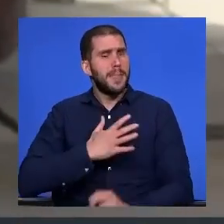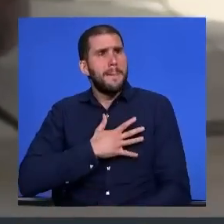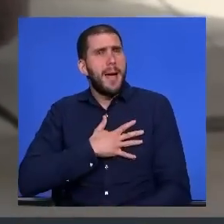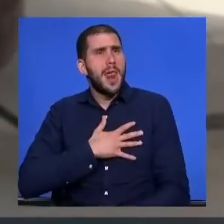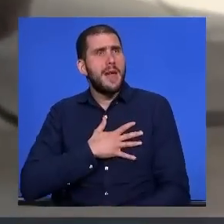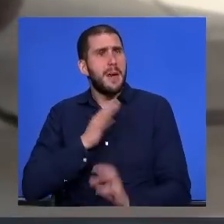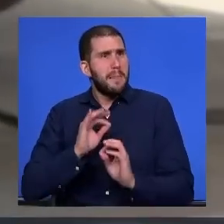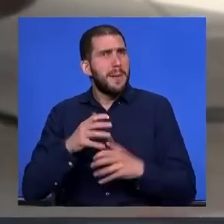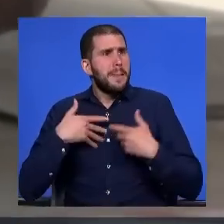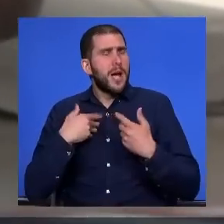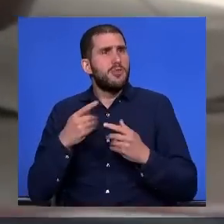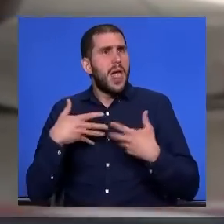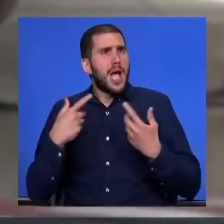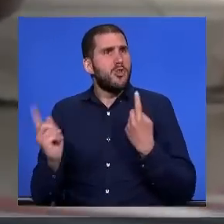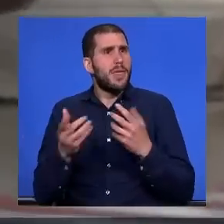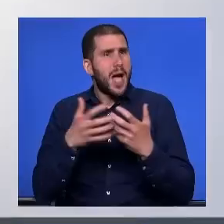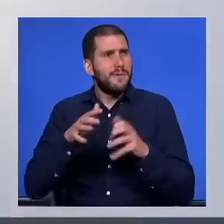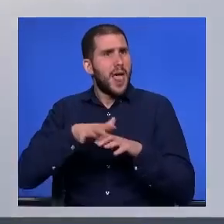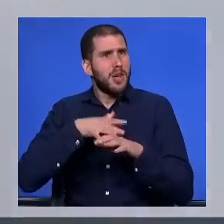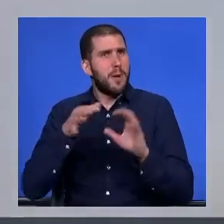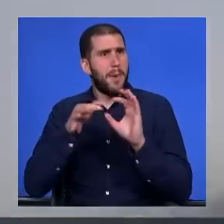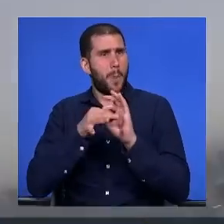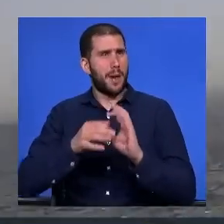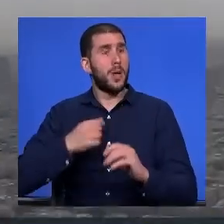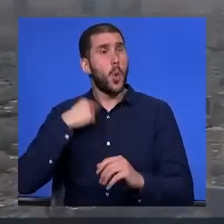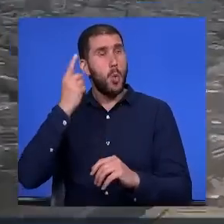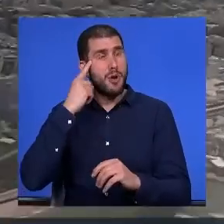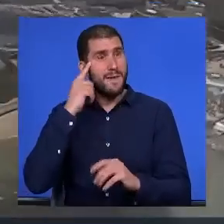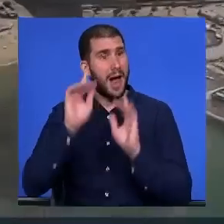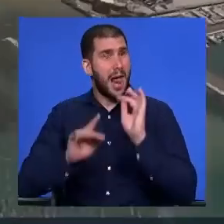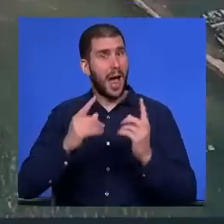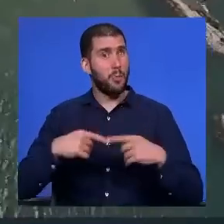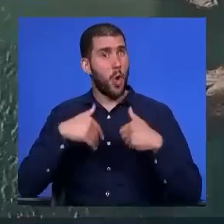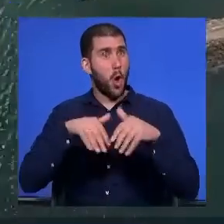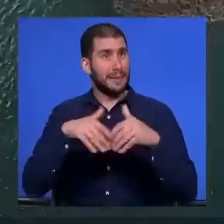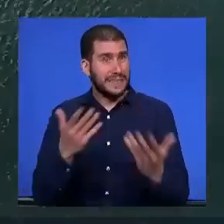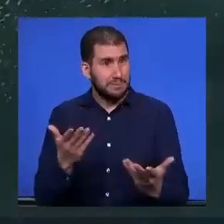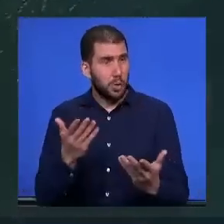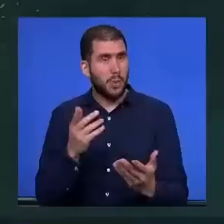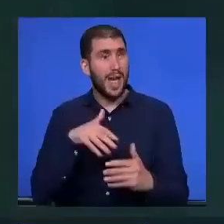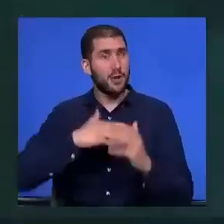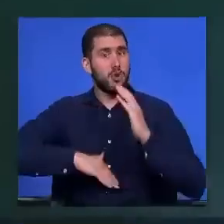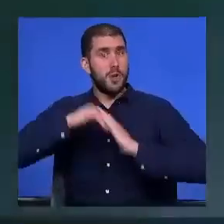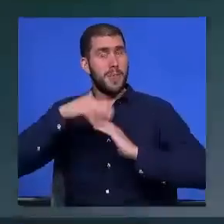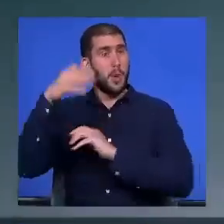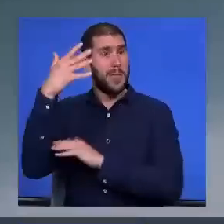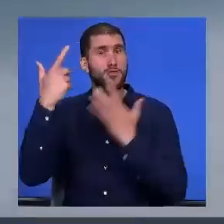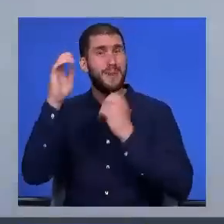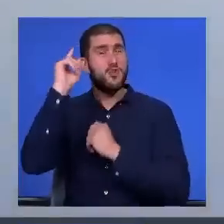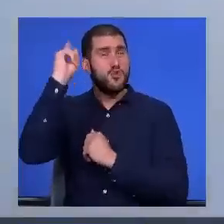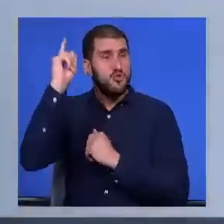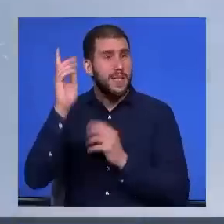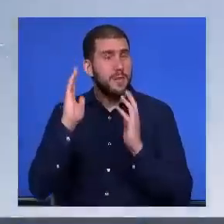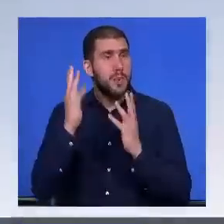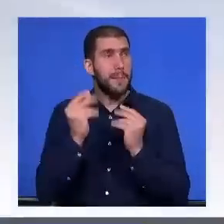באמת מרגש אותי לרגש את העם ולהרגיש מחוברים. אני חושב שלהחרים את יום העצמאות, אחרי שבנינו מדינה 75 שנים וכל כך